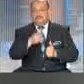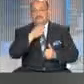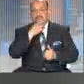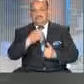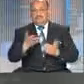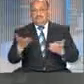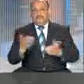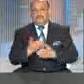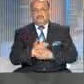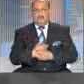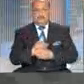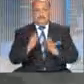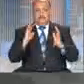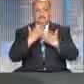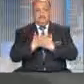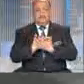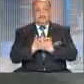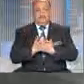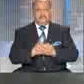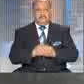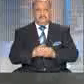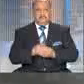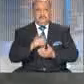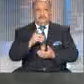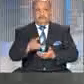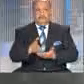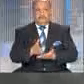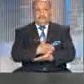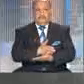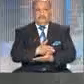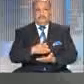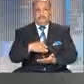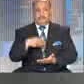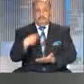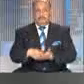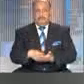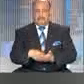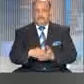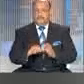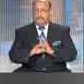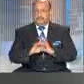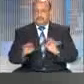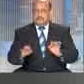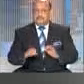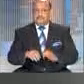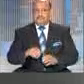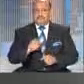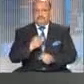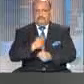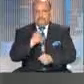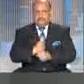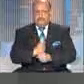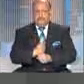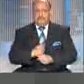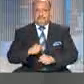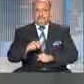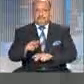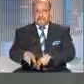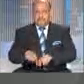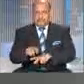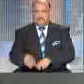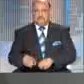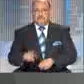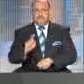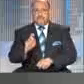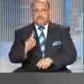طلعت مضروبة. ميسرة نتاعي، أنا الأرض كريعة على عام كامل، ميسرة نتاعي هذه مسرتي أنا. وأنا عندي كنابل وشيكات